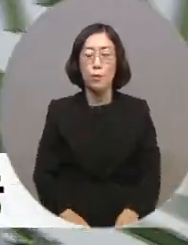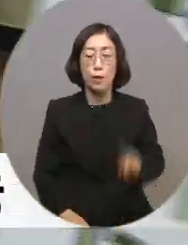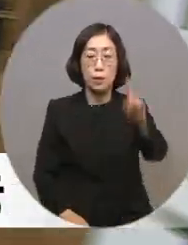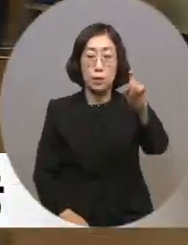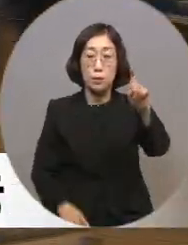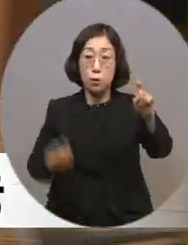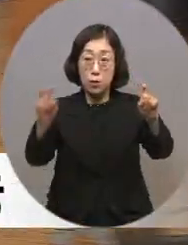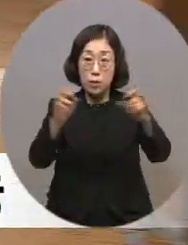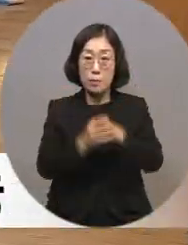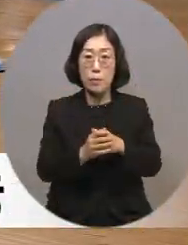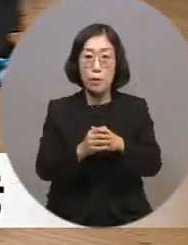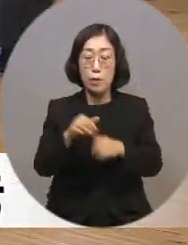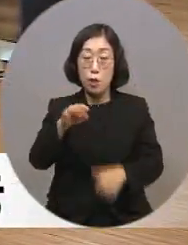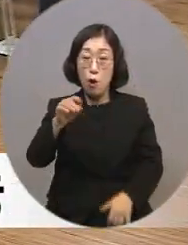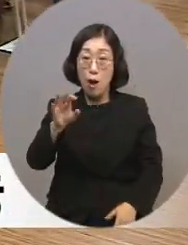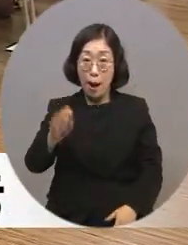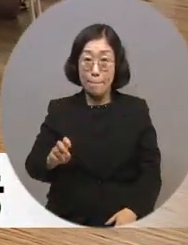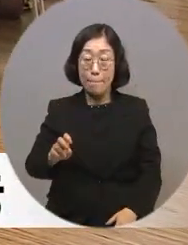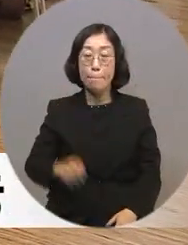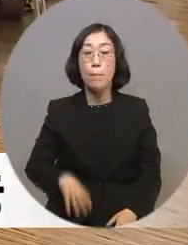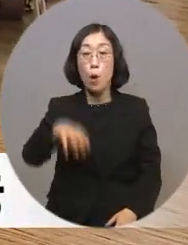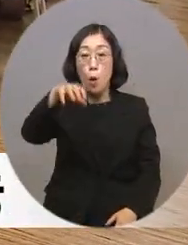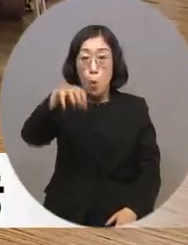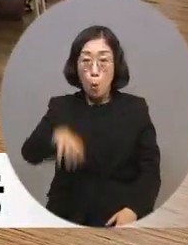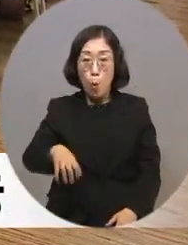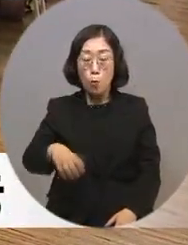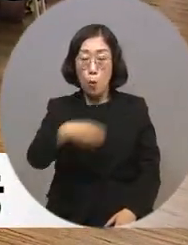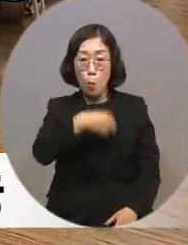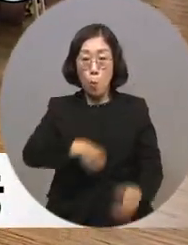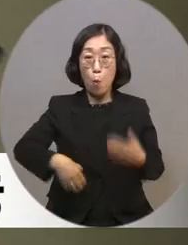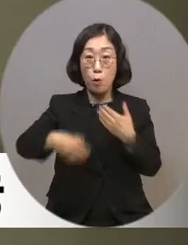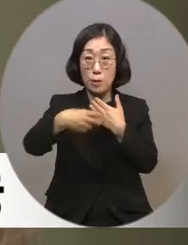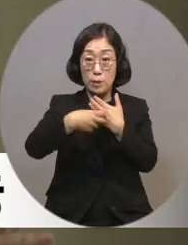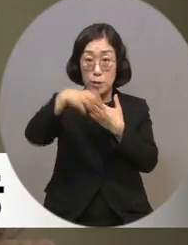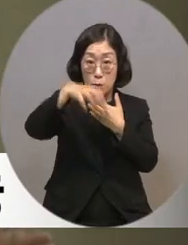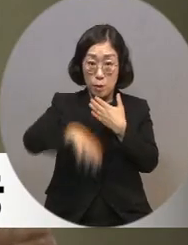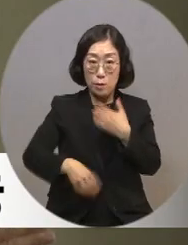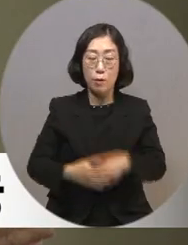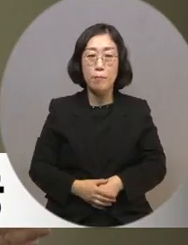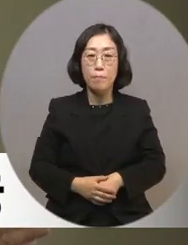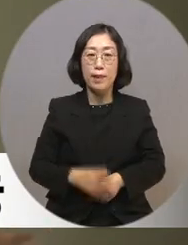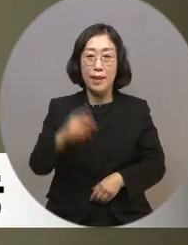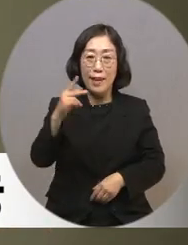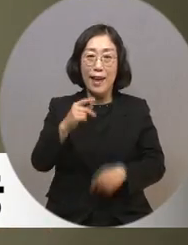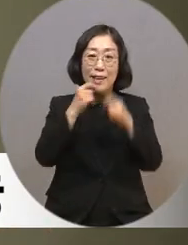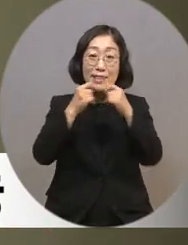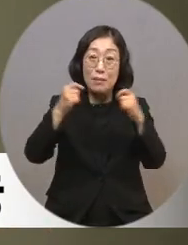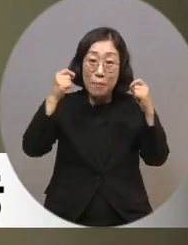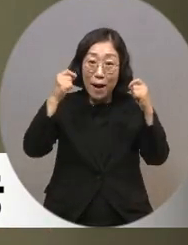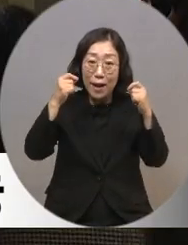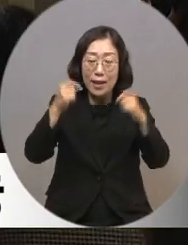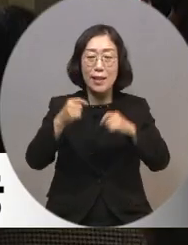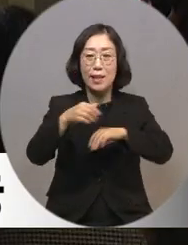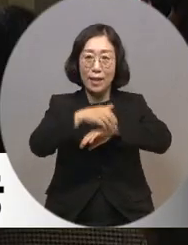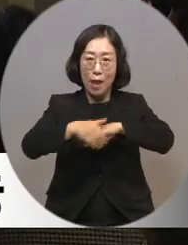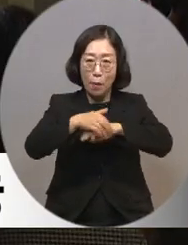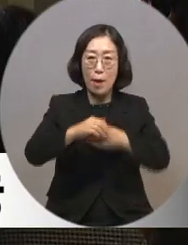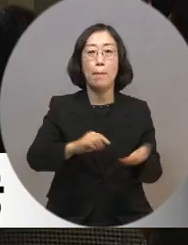청암 노인요양원에서 구강 보건실을 열고 어르신들을 위한 K-스마일 케어 프로그램 시연을